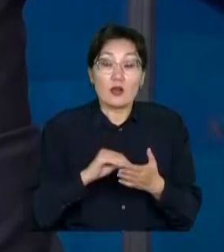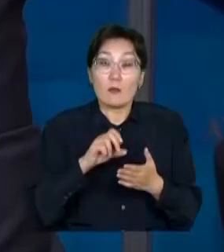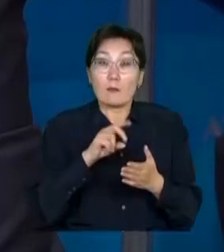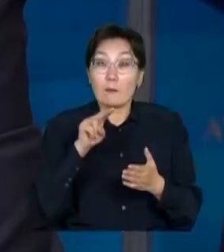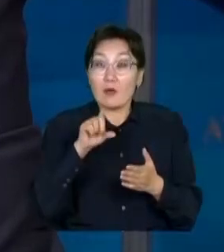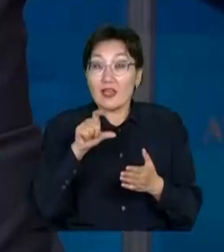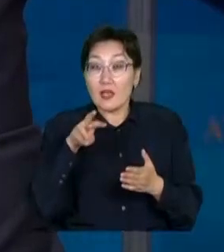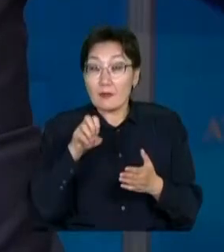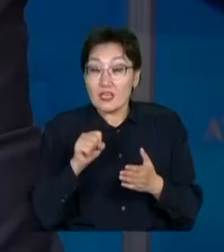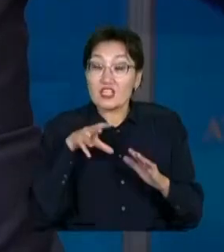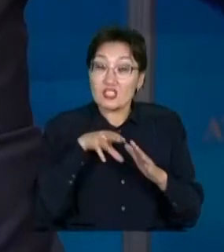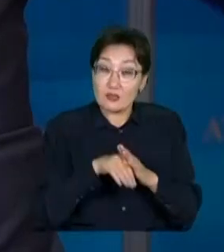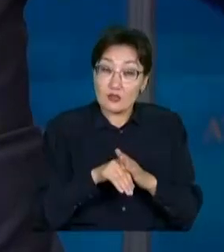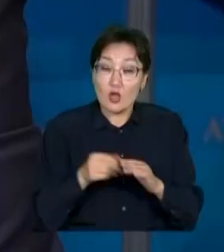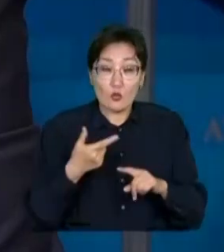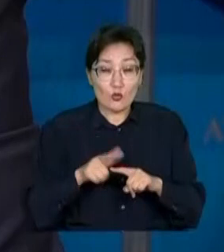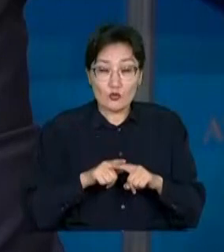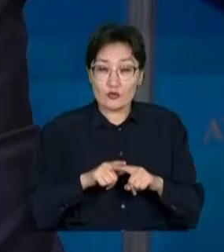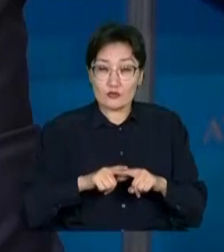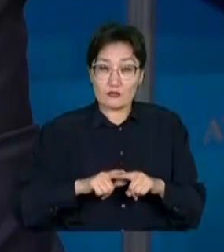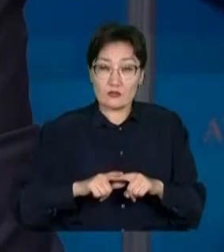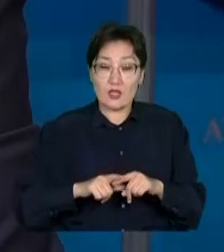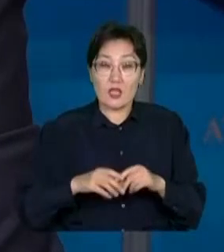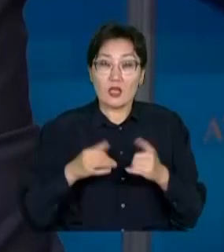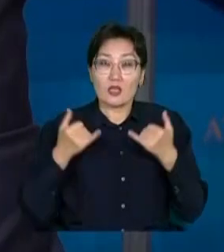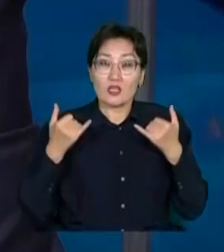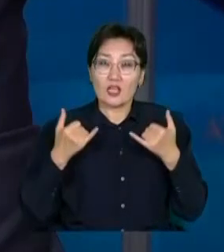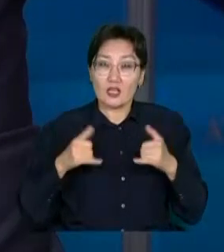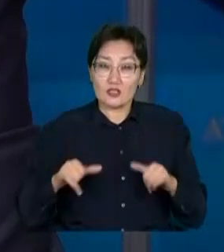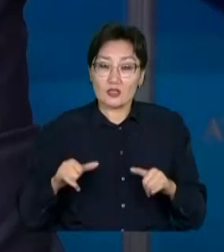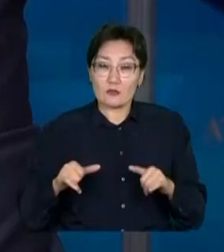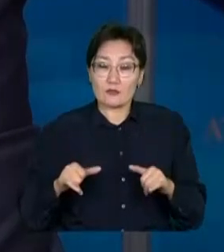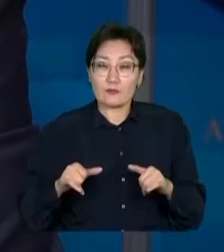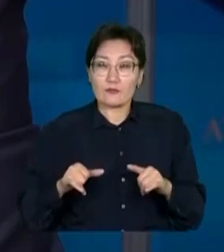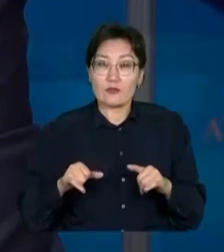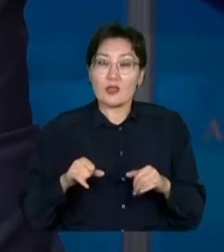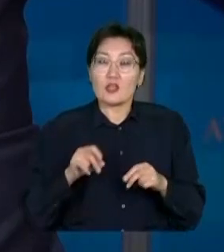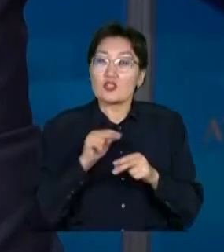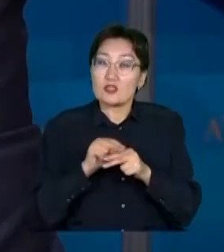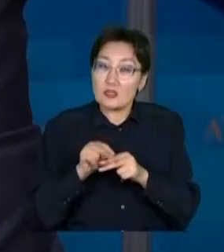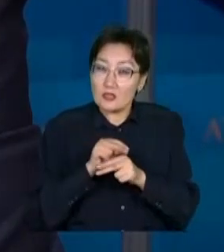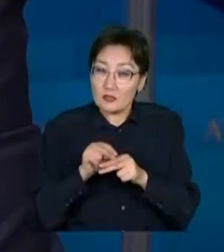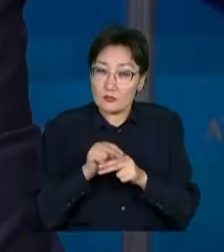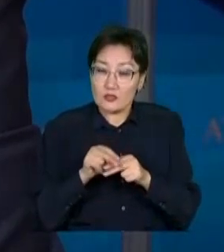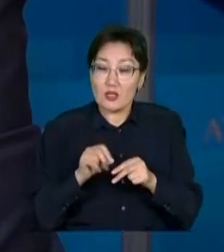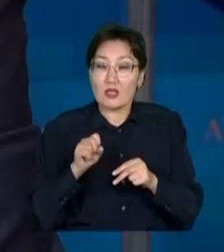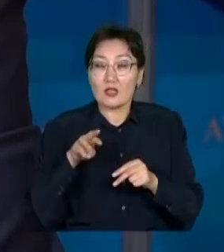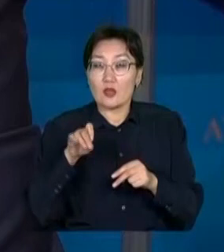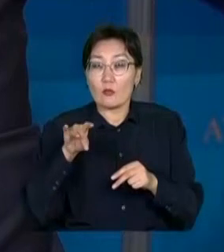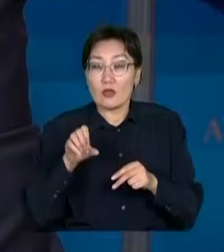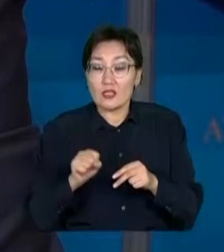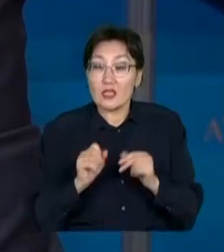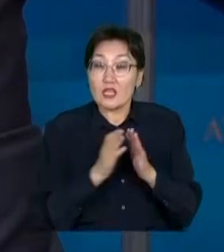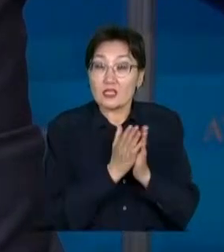бар. Сол өте бір ғажайып редакторлықпен, мына Атамұра кітапханасы